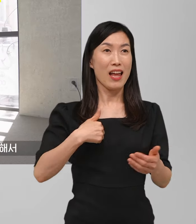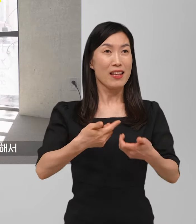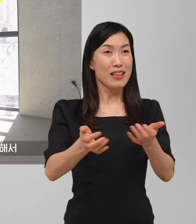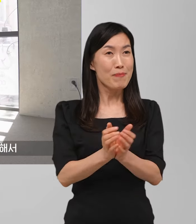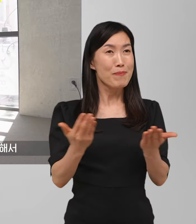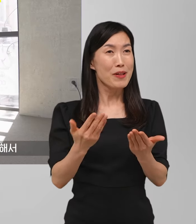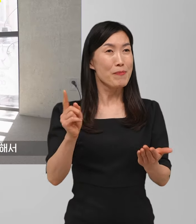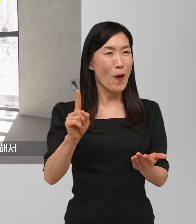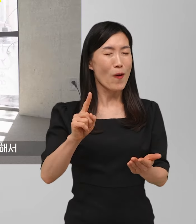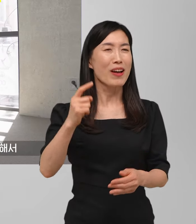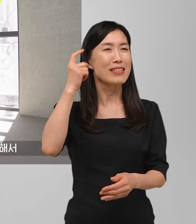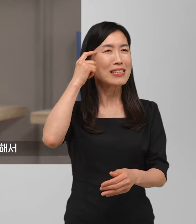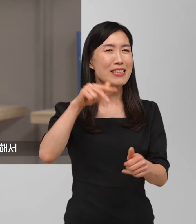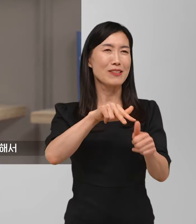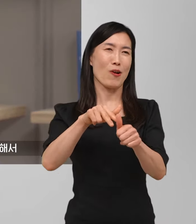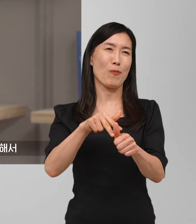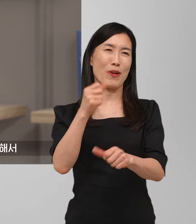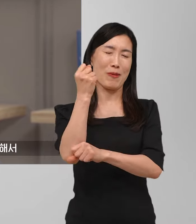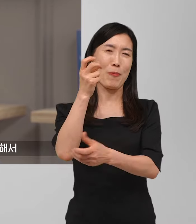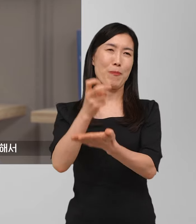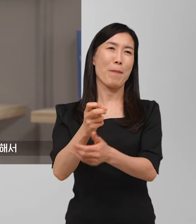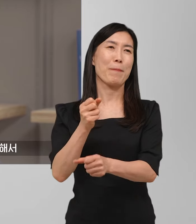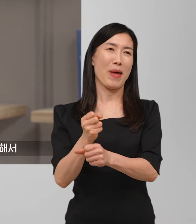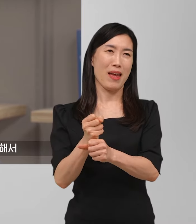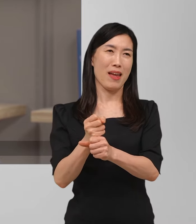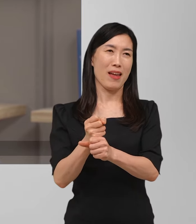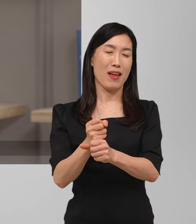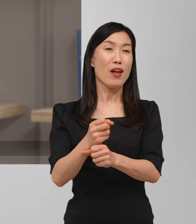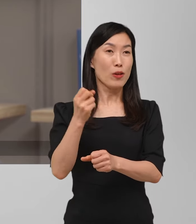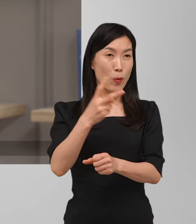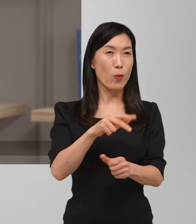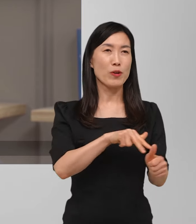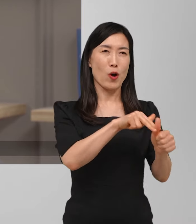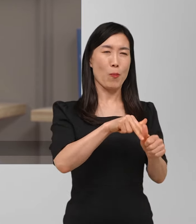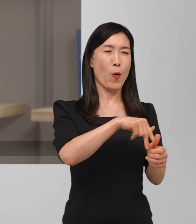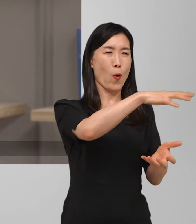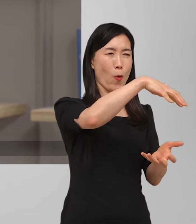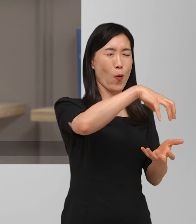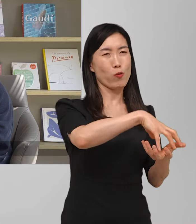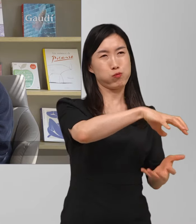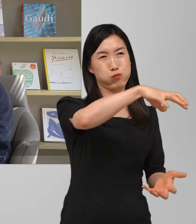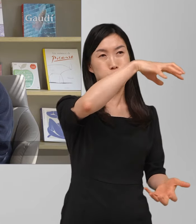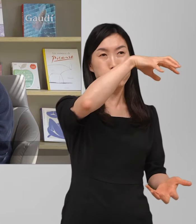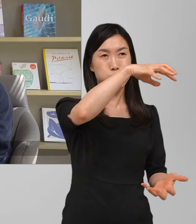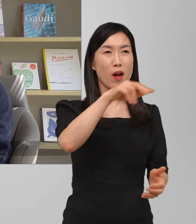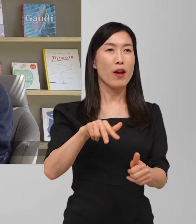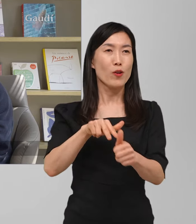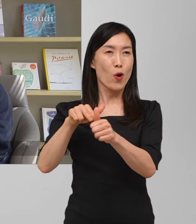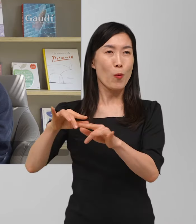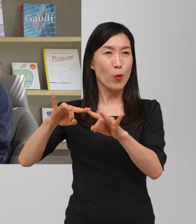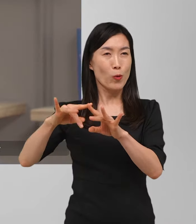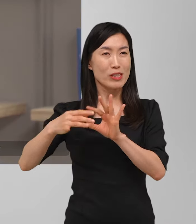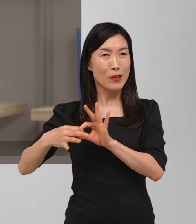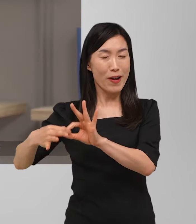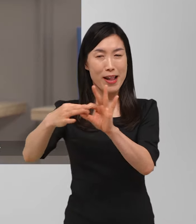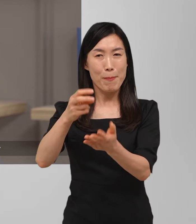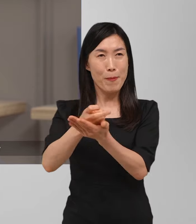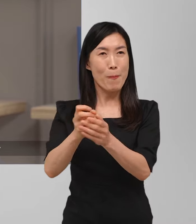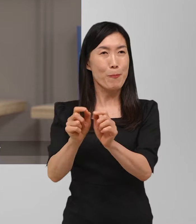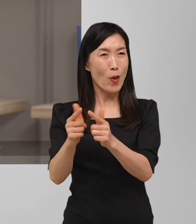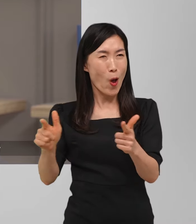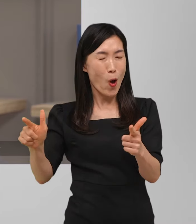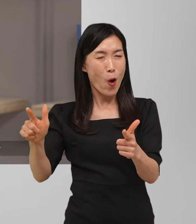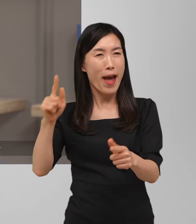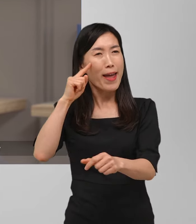저희 지능화법제도팀에서는 지능정보화 기본법을 비롯해서 정보화와 정보통신 관련된 다양한 법령의 연구와 법령의